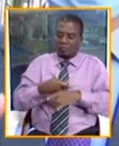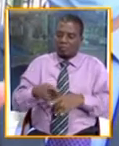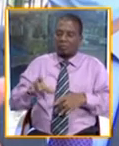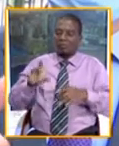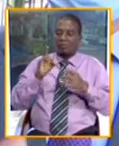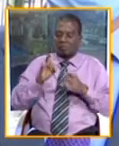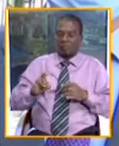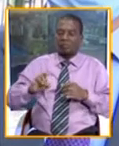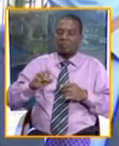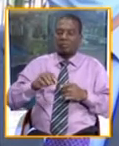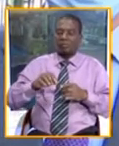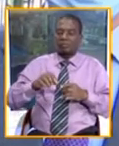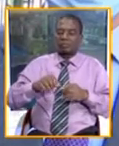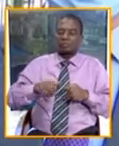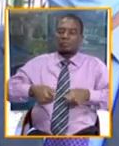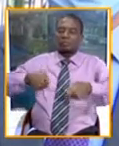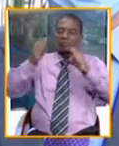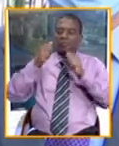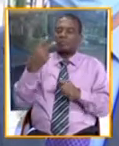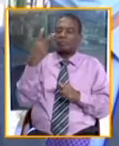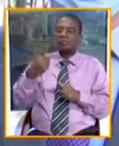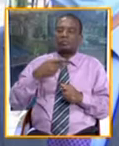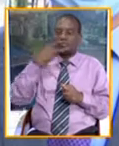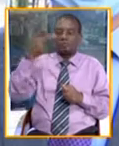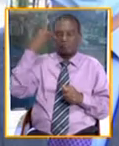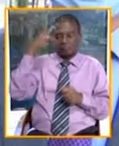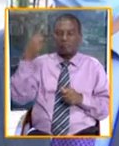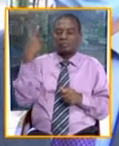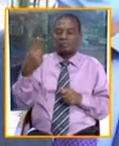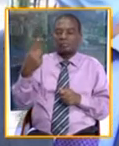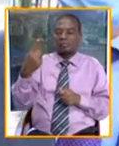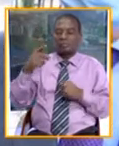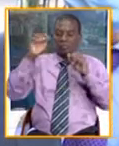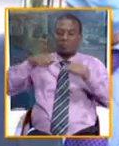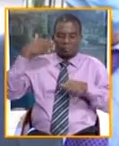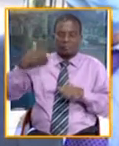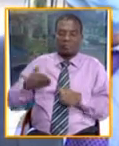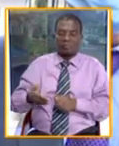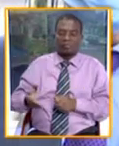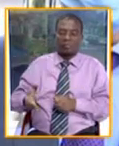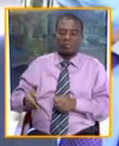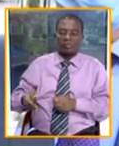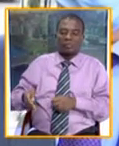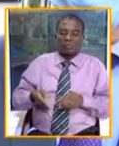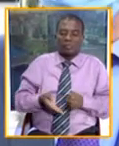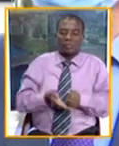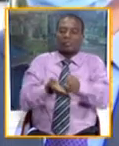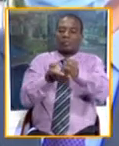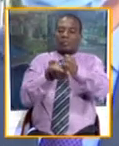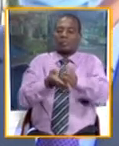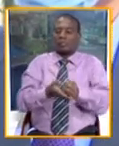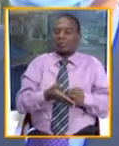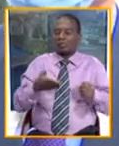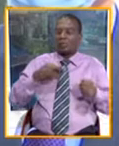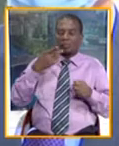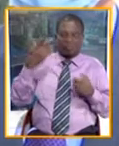des deux parents. Un seul d'entre eux pourra accompagner l'enfant le jour de la vaccination, mais doit s'engager sur l'honneur à ce que